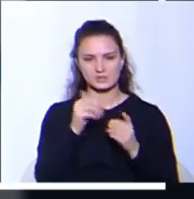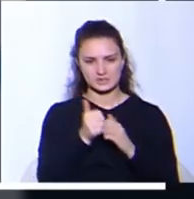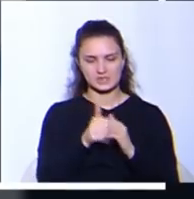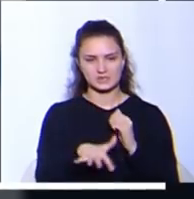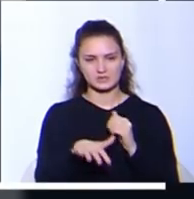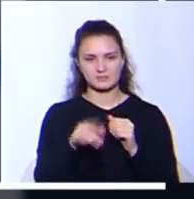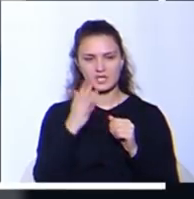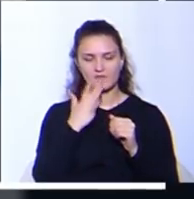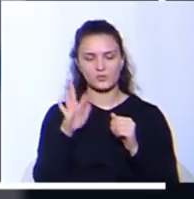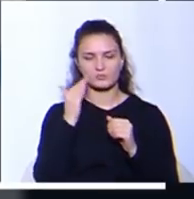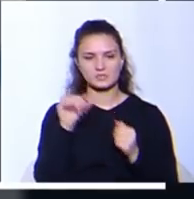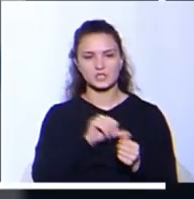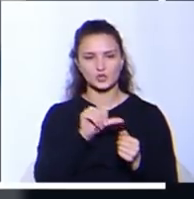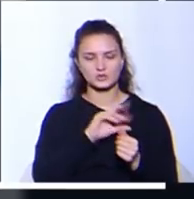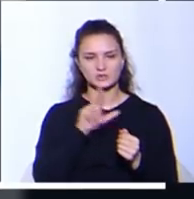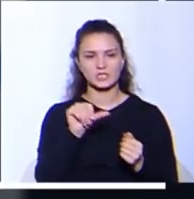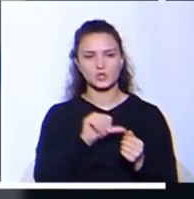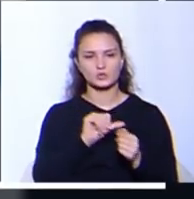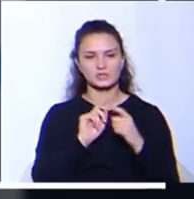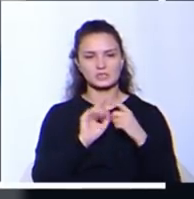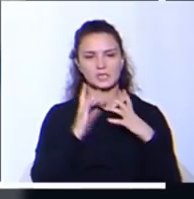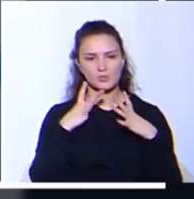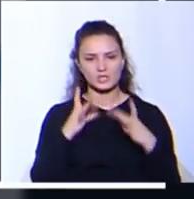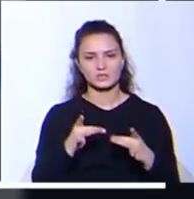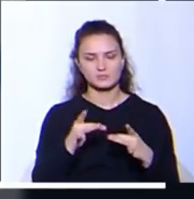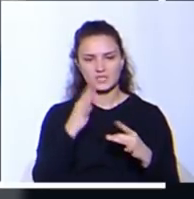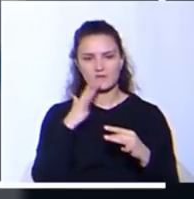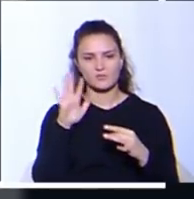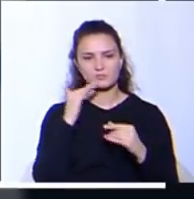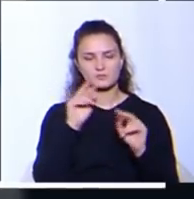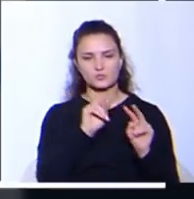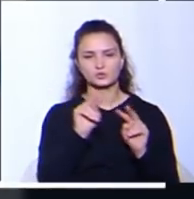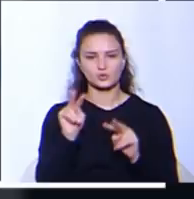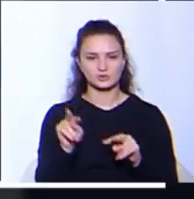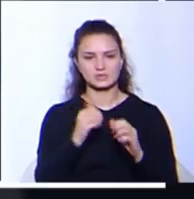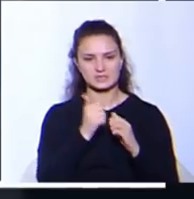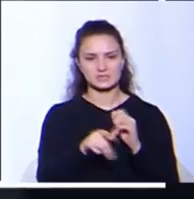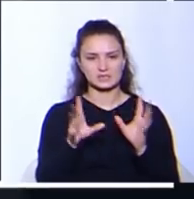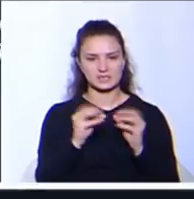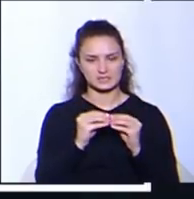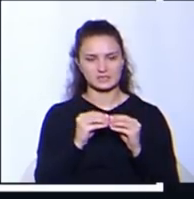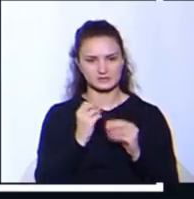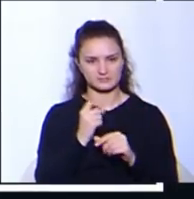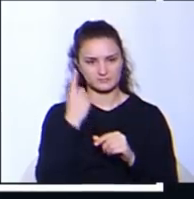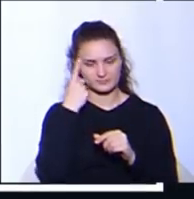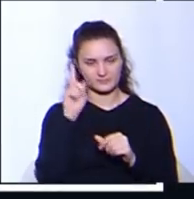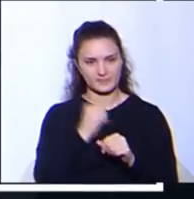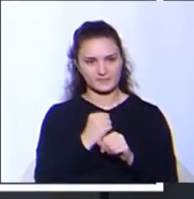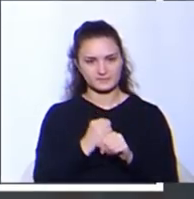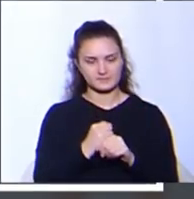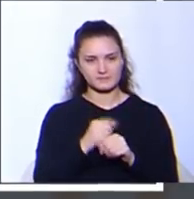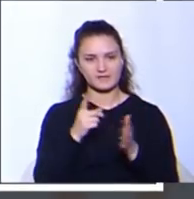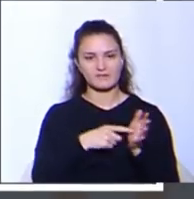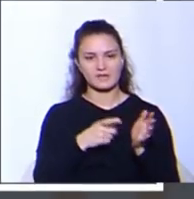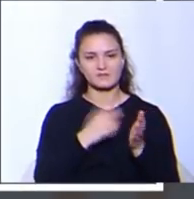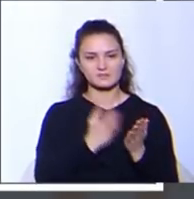ცენტრმა, ევროპის ნარკოტიკებისა და ნარკოდამოკიდებულების ევროპის მონიტორინგის ცენტრთან ერთად იმუშავა.